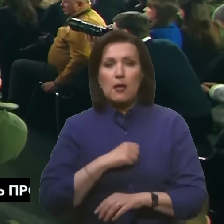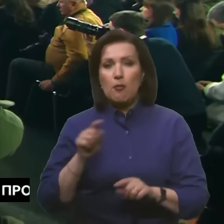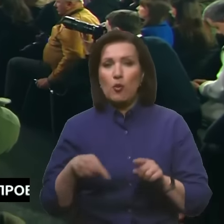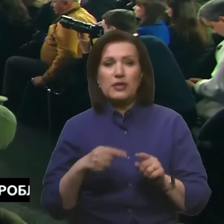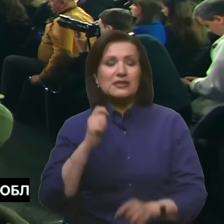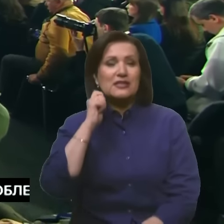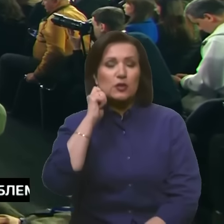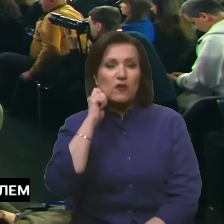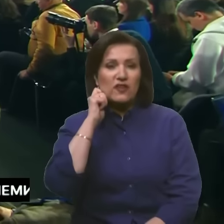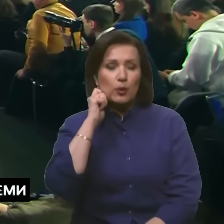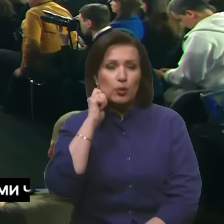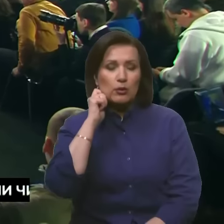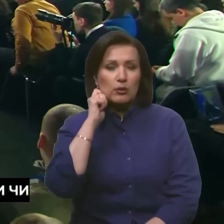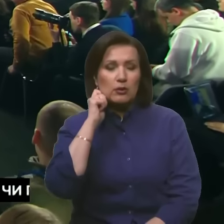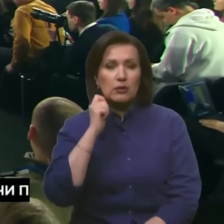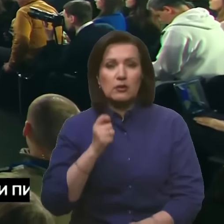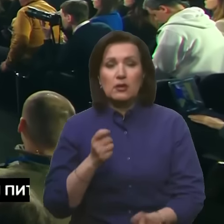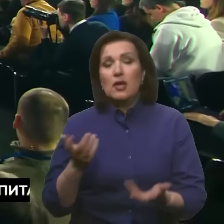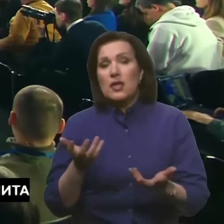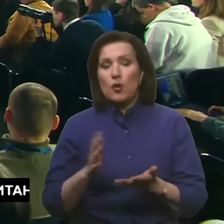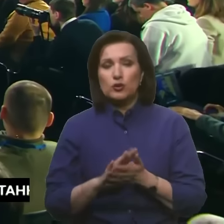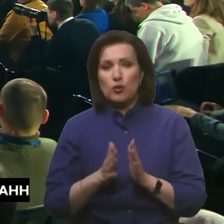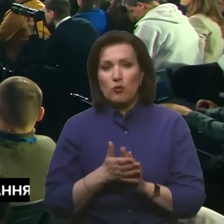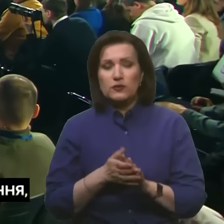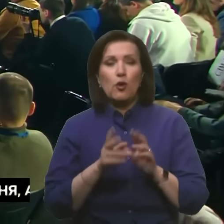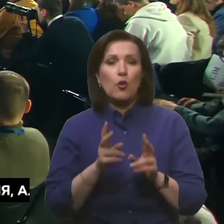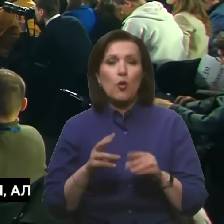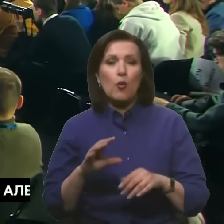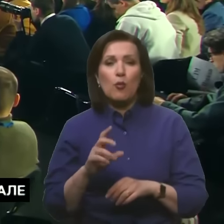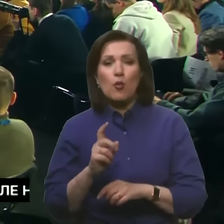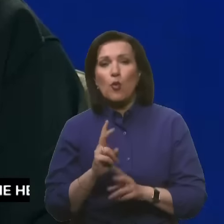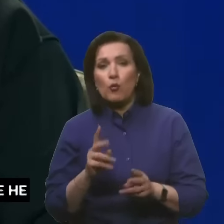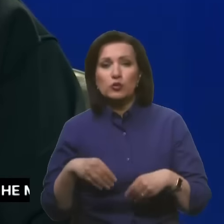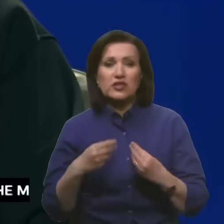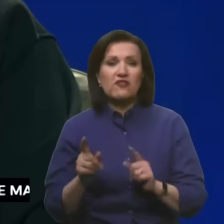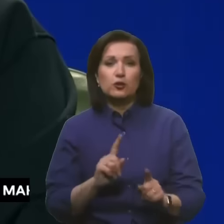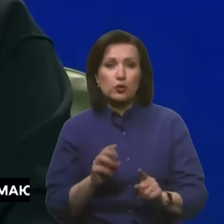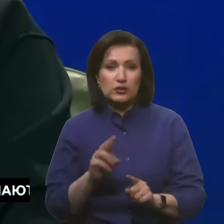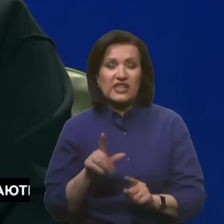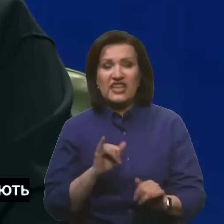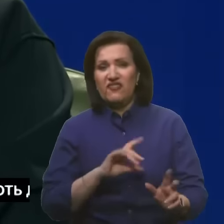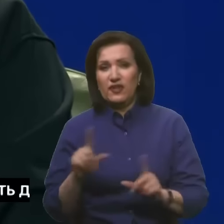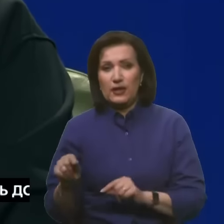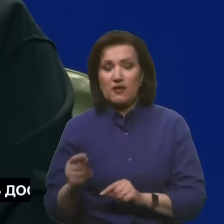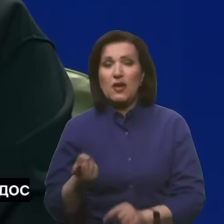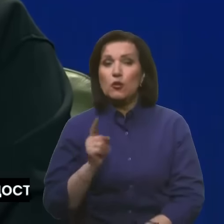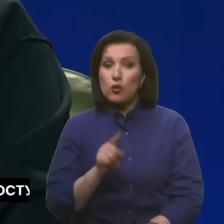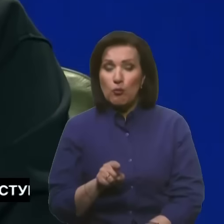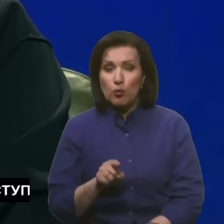мобілізаційного віку. Якось домовився, комусь дав щось і виїхав. І